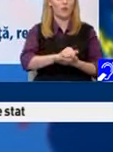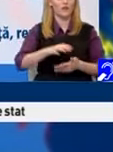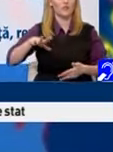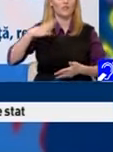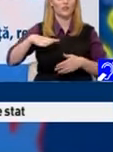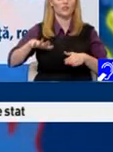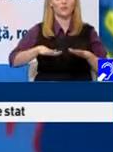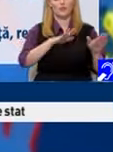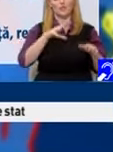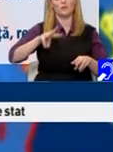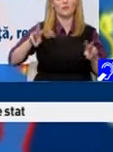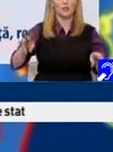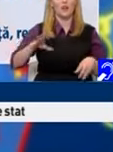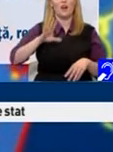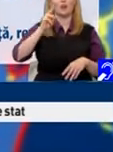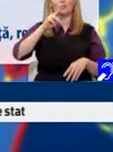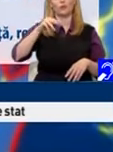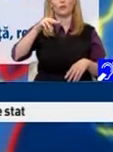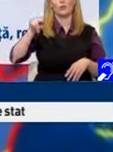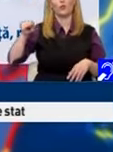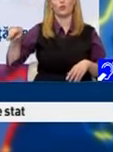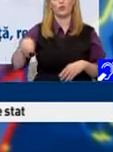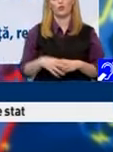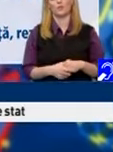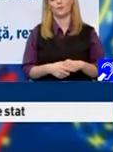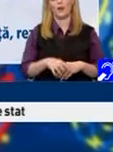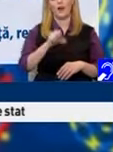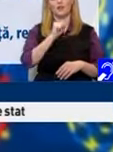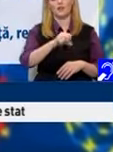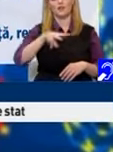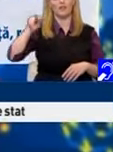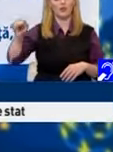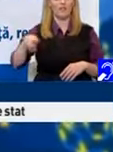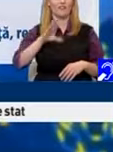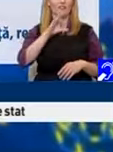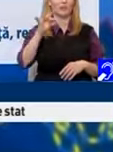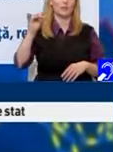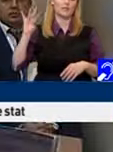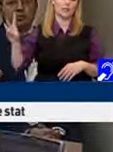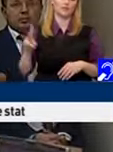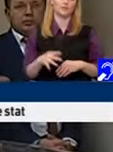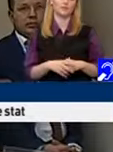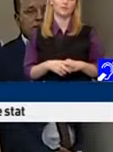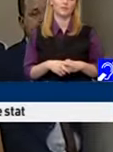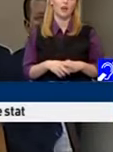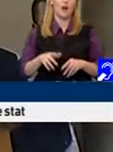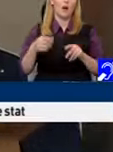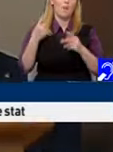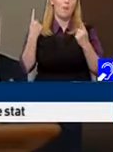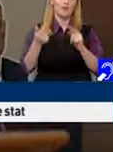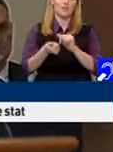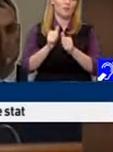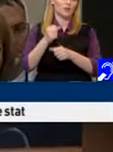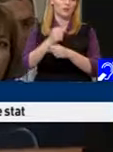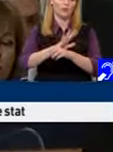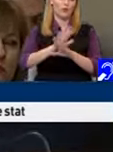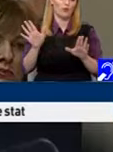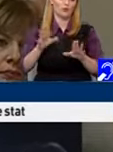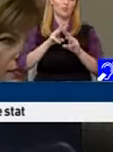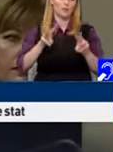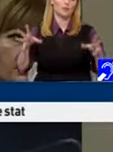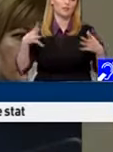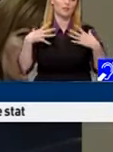fostul viceministru Dorin Purice, dar și de Mihail Beregoi, Alexandru Larionov și Vitalie Bârsan. Mari schimbări nu s-au făcut nici la